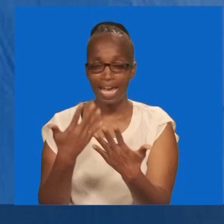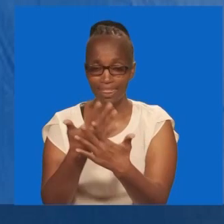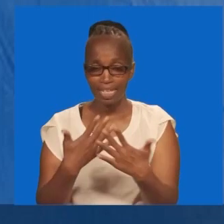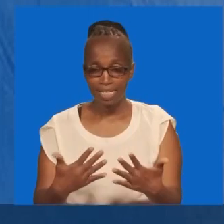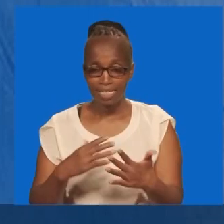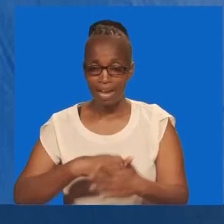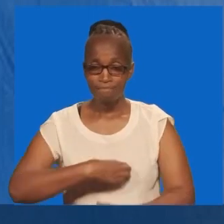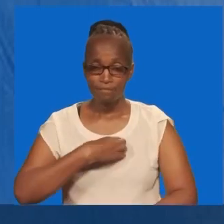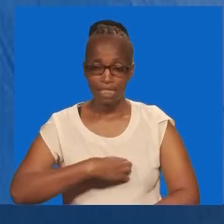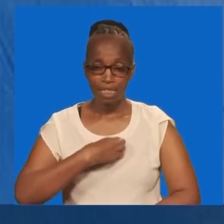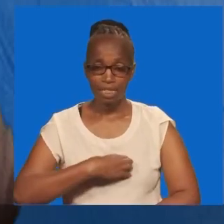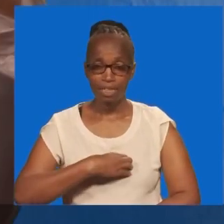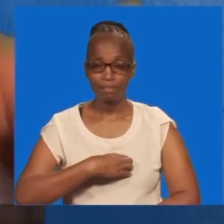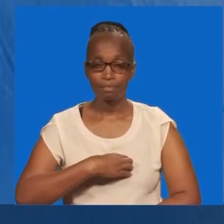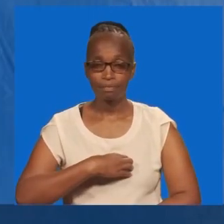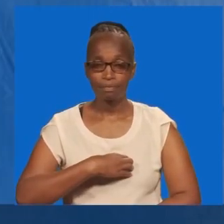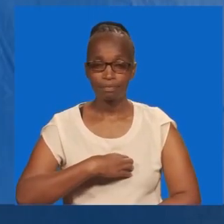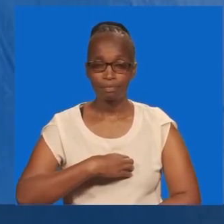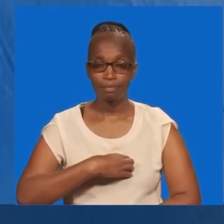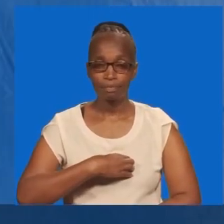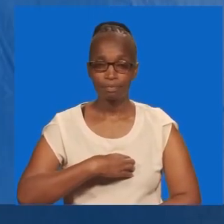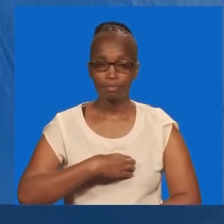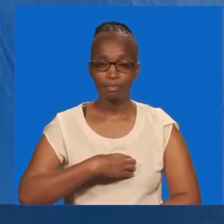kuwapatia vitu, kutembelea